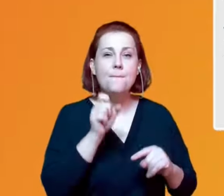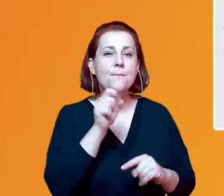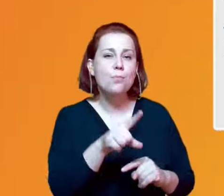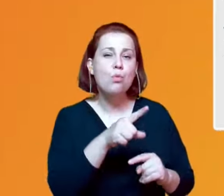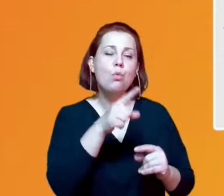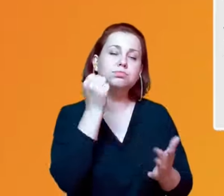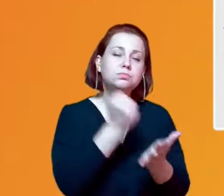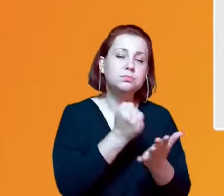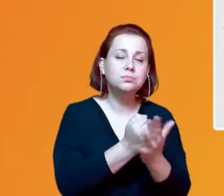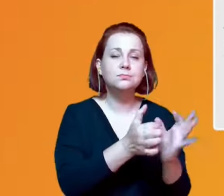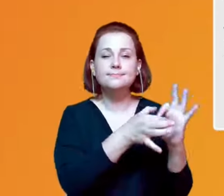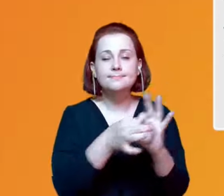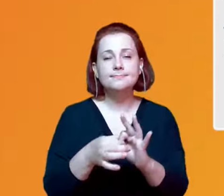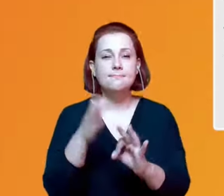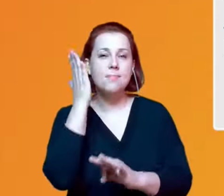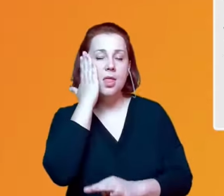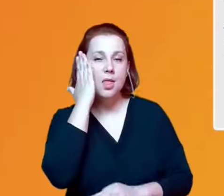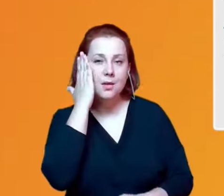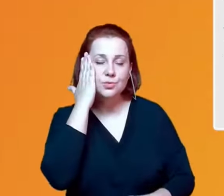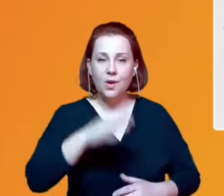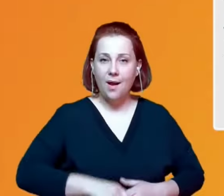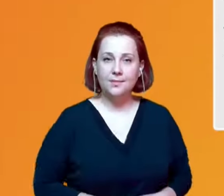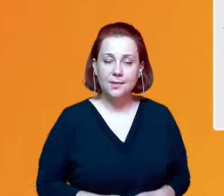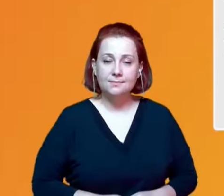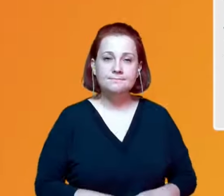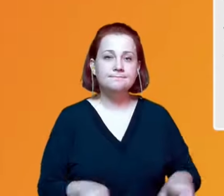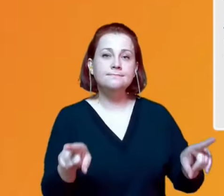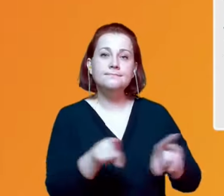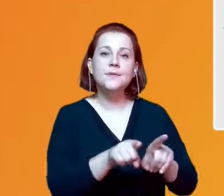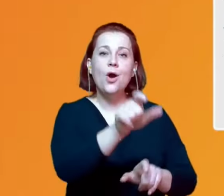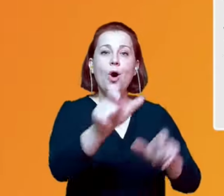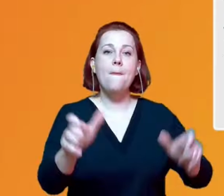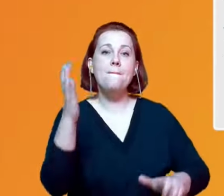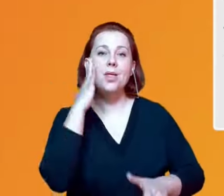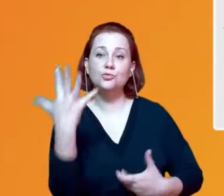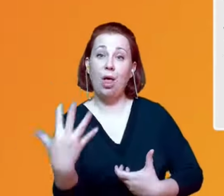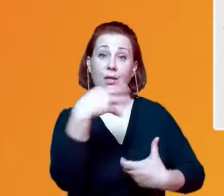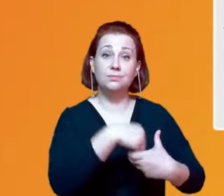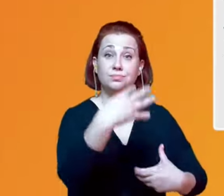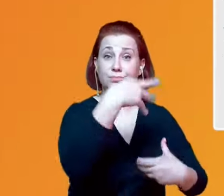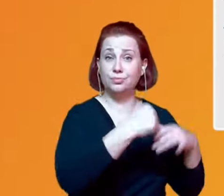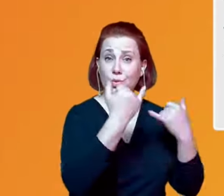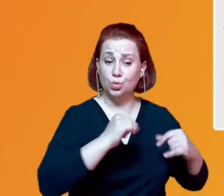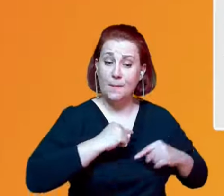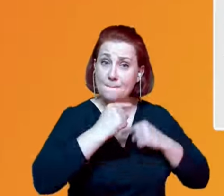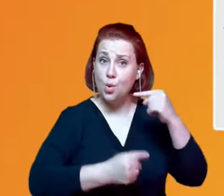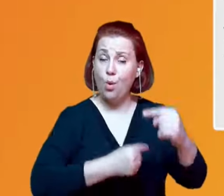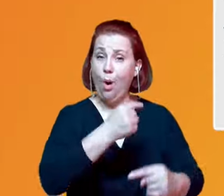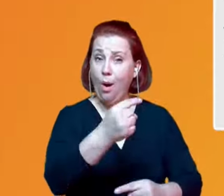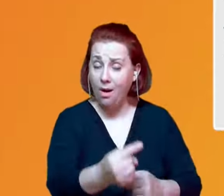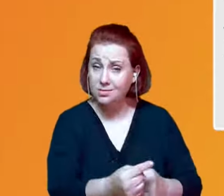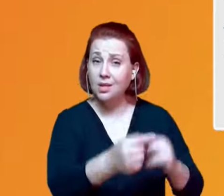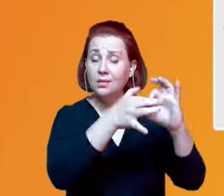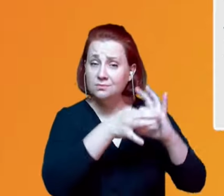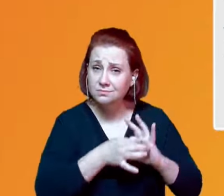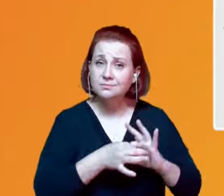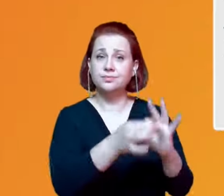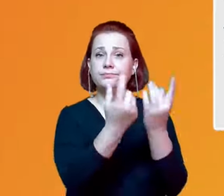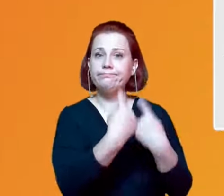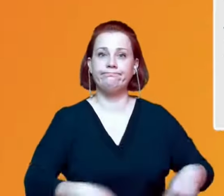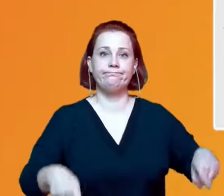kwestie jak kwestie mieszkaniowe, jak angażowanie mieszkańców w procesy związane z